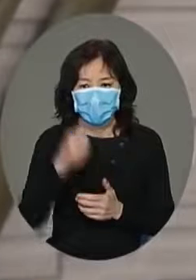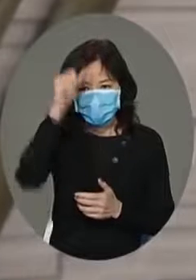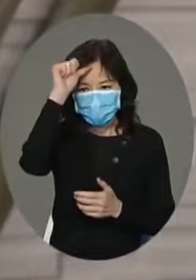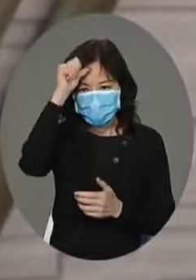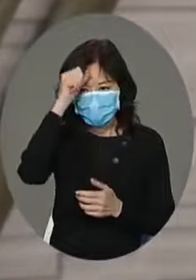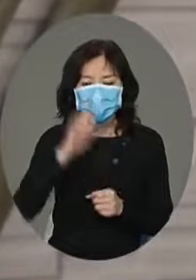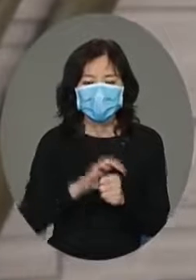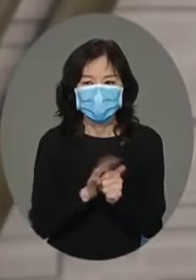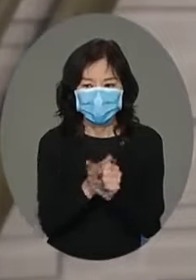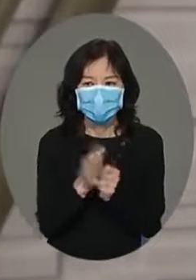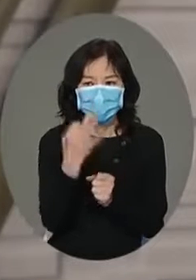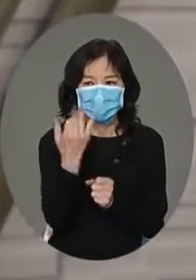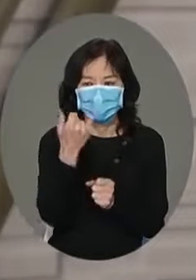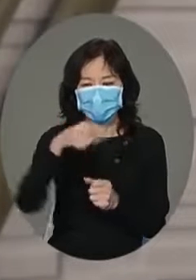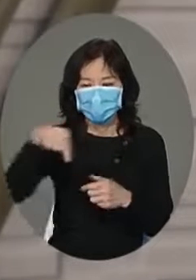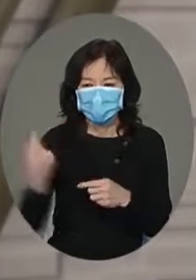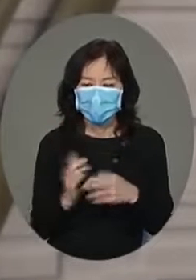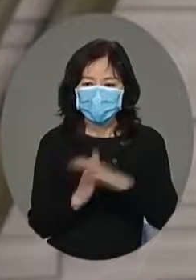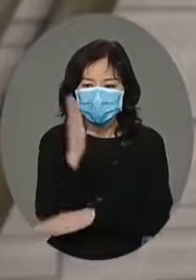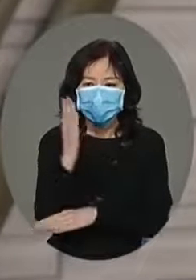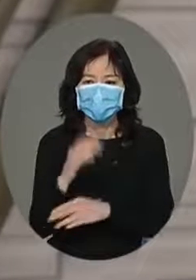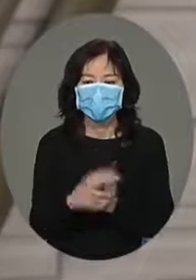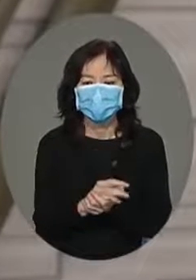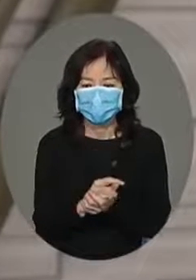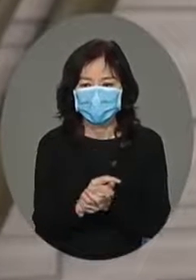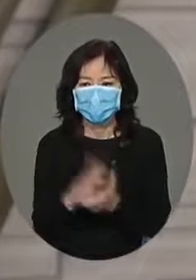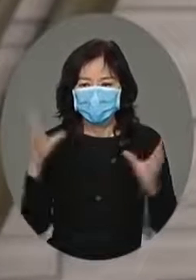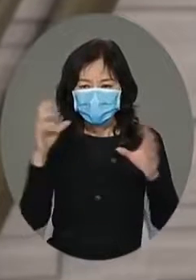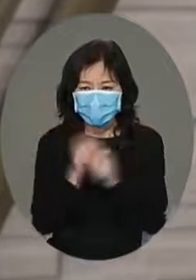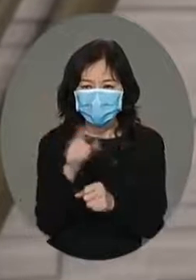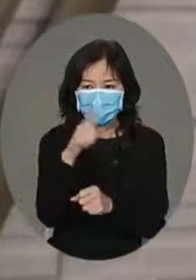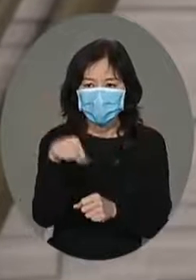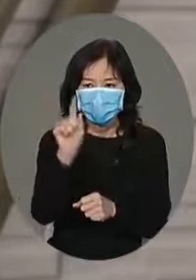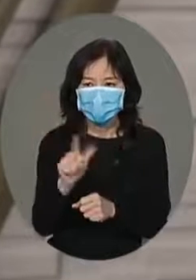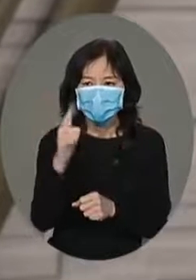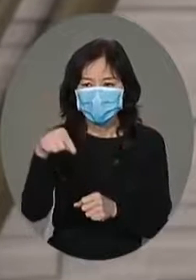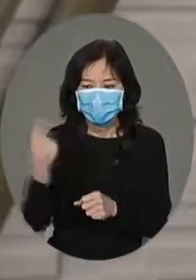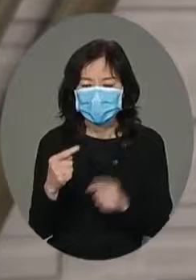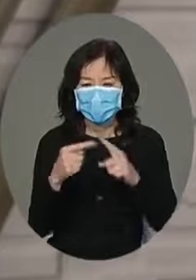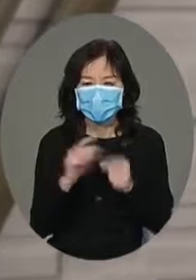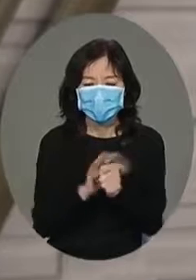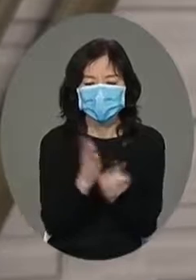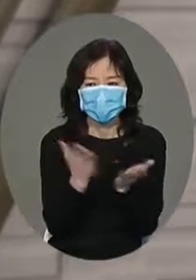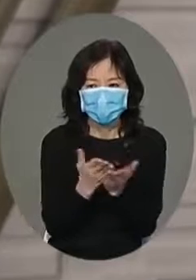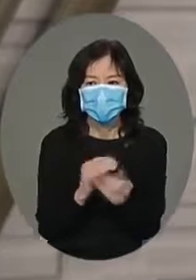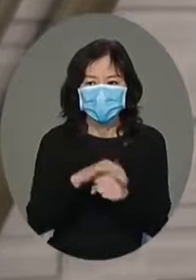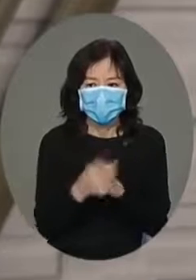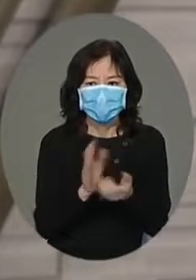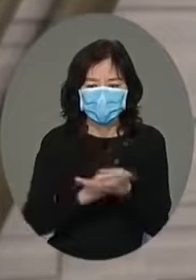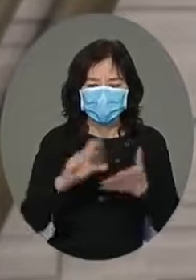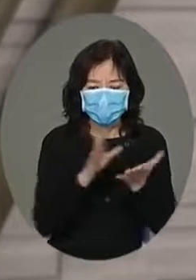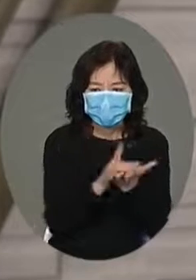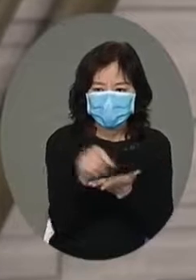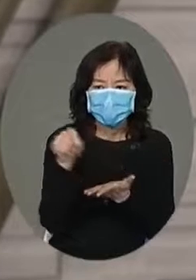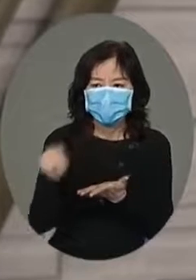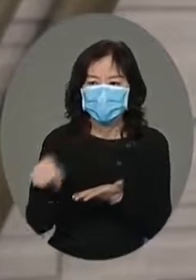印度再多超過36萬宗確診新型肺炎，累計近1800萬人確診，但世衛專家指